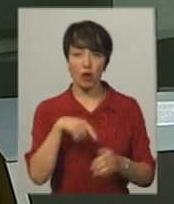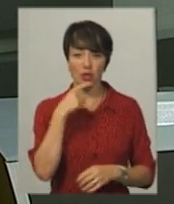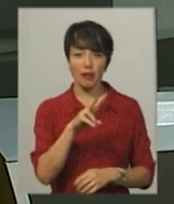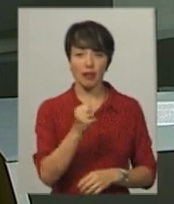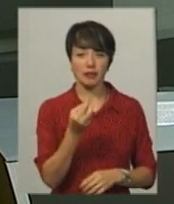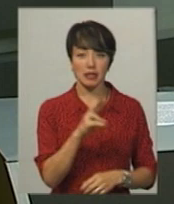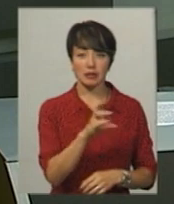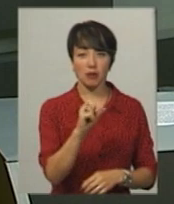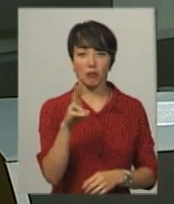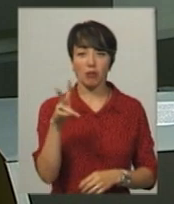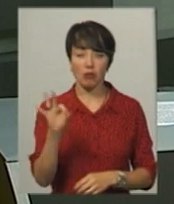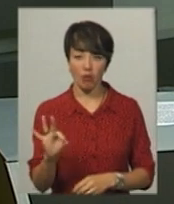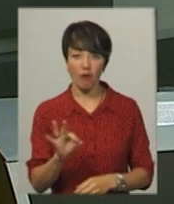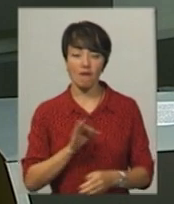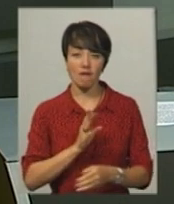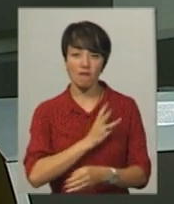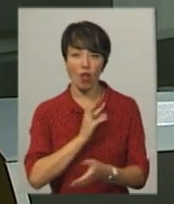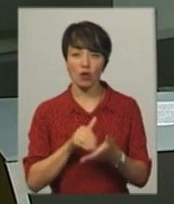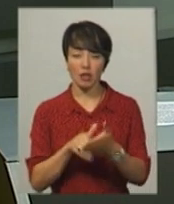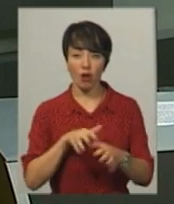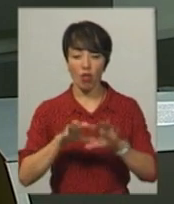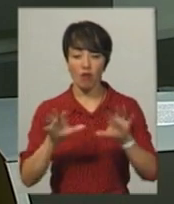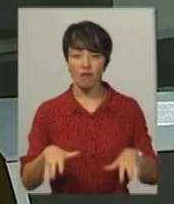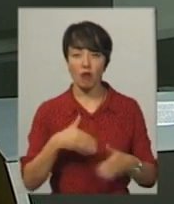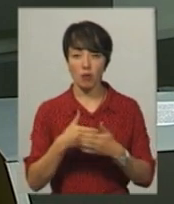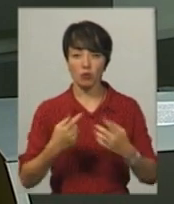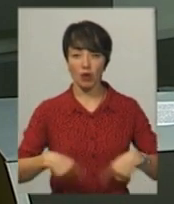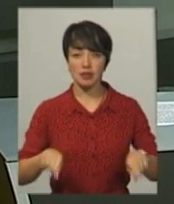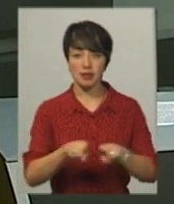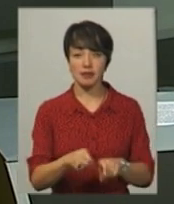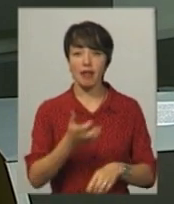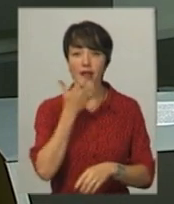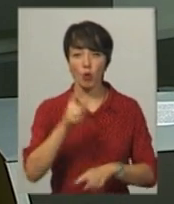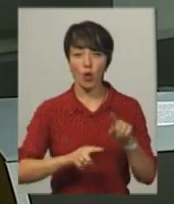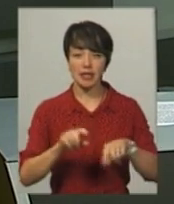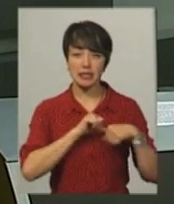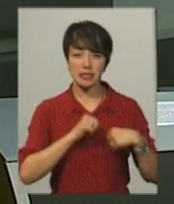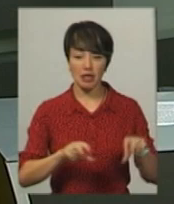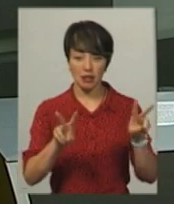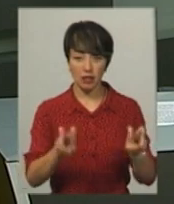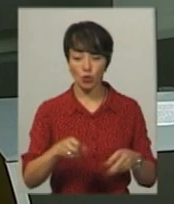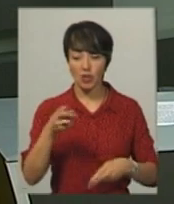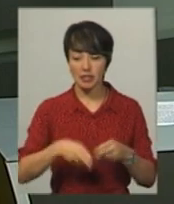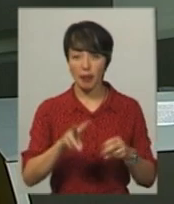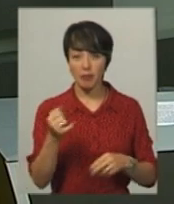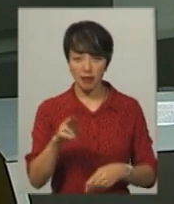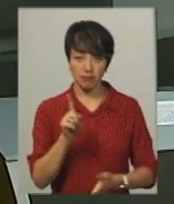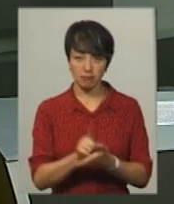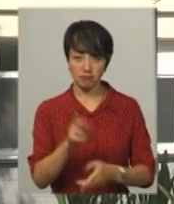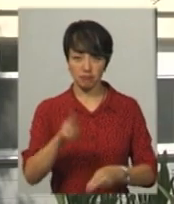Стебло, волонтерка, голова громадської організації «Тепло рідних сердець». До кінця липня у приміщенні мають завершити